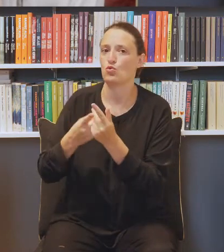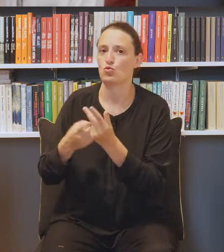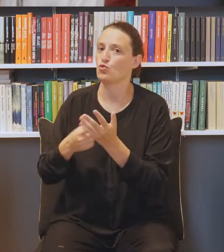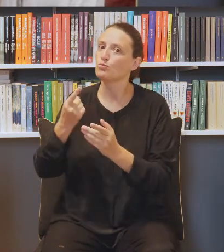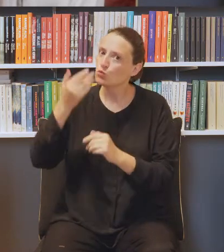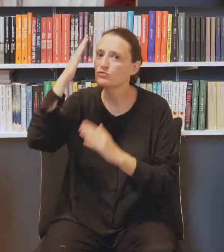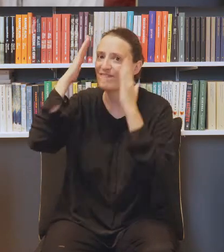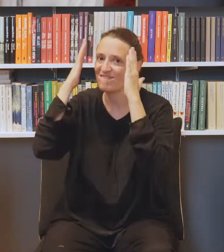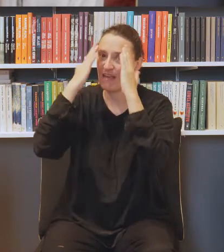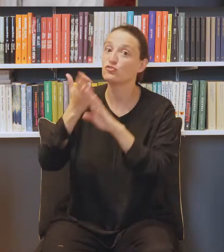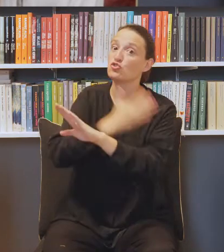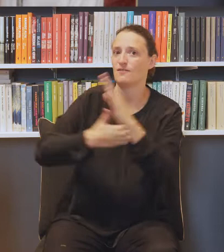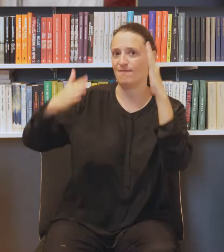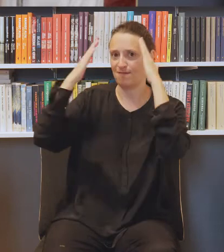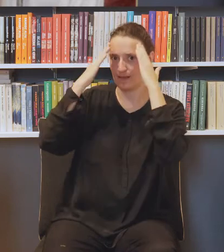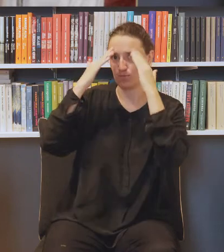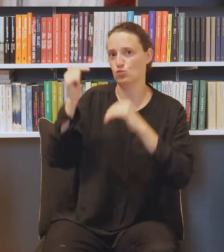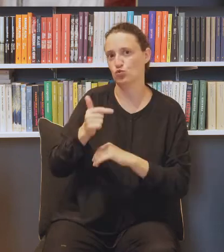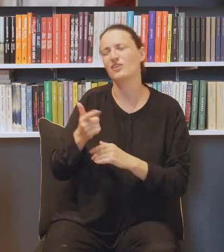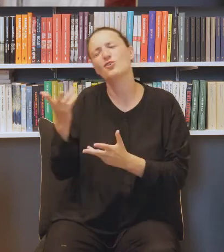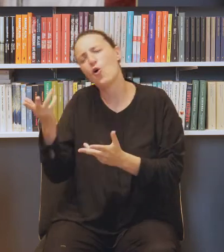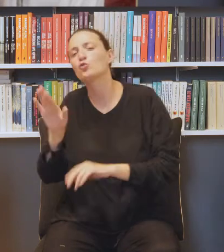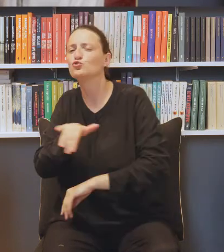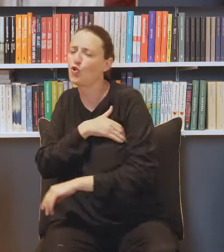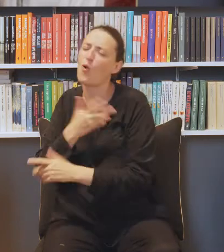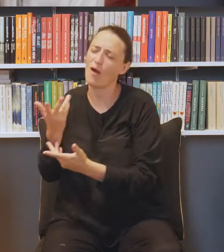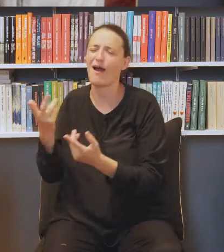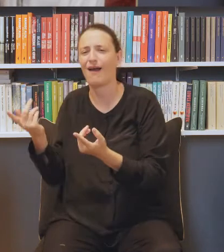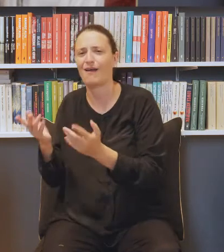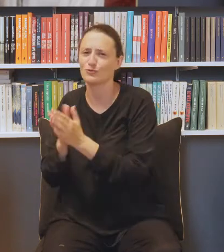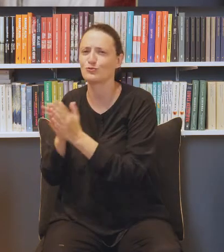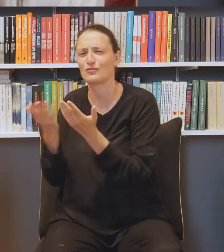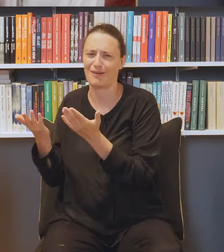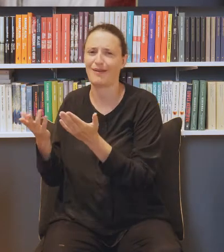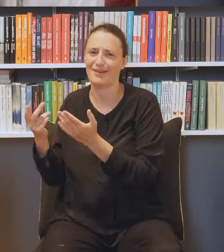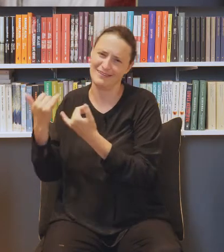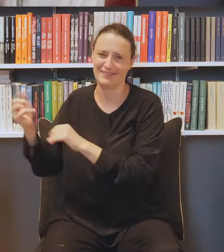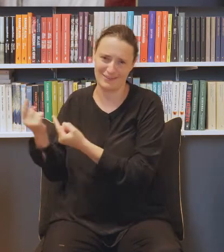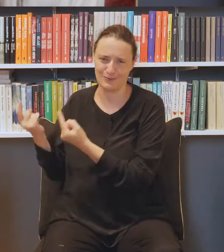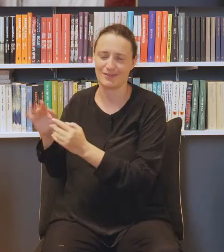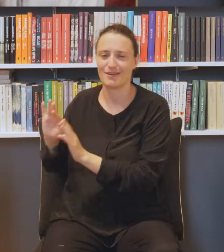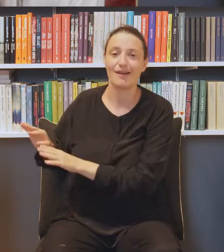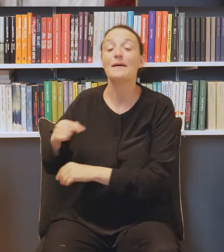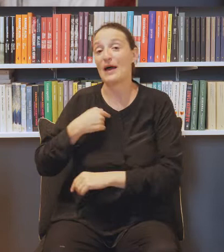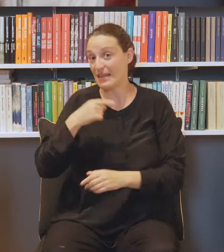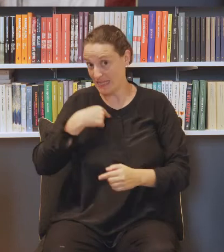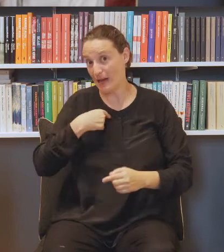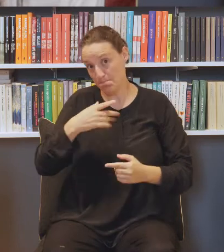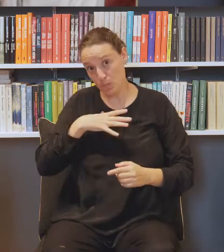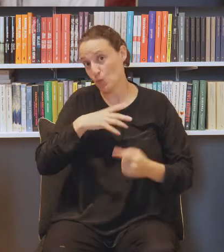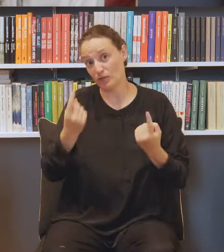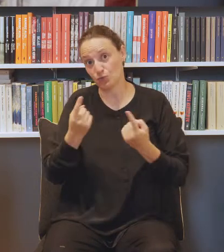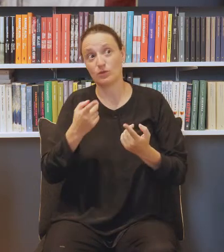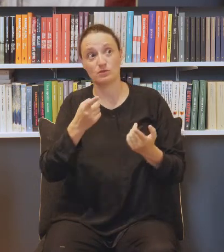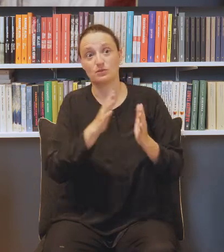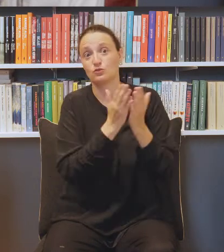aspekty, to trzeba już trochę tych książek przeczytać. A na przykład myślę, ja też przeżywałem taki moment w życiu, że wszystko mi się podobało, to znaczy co czytałem.